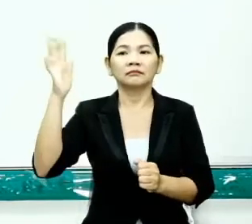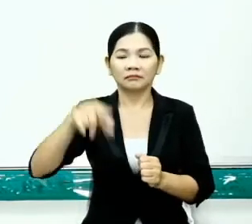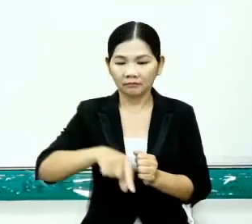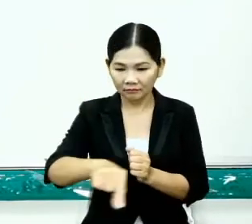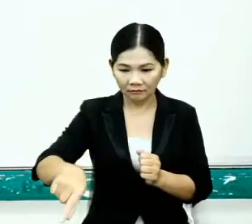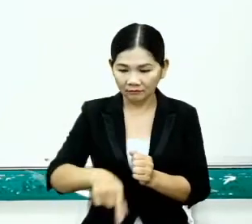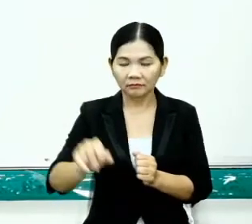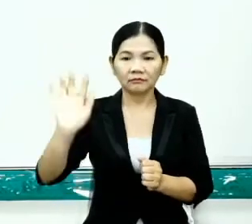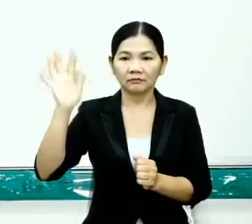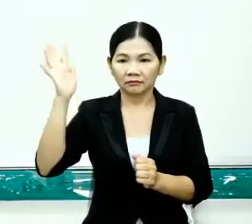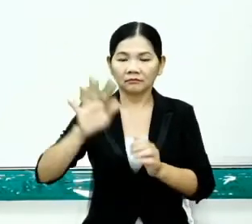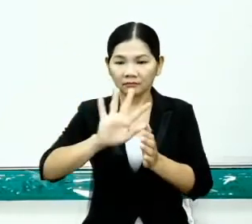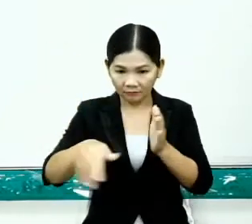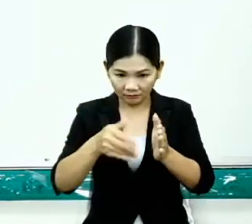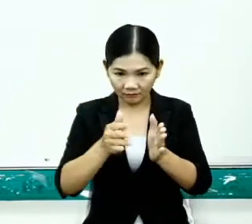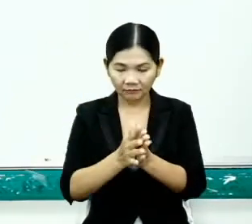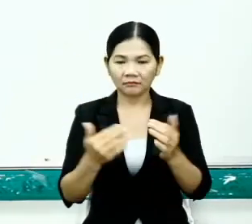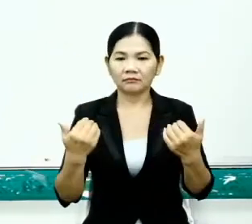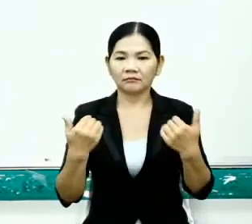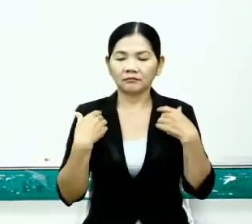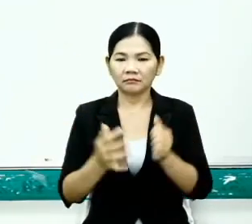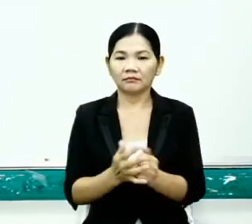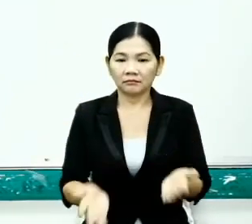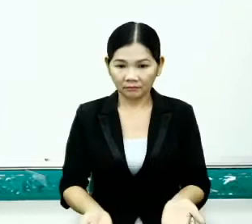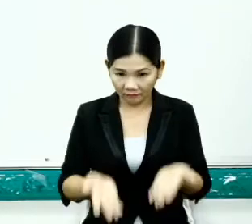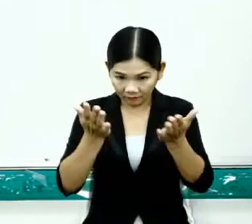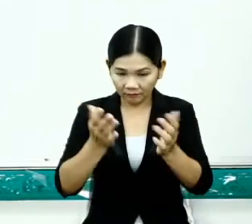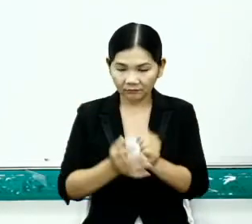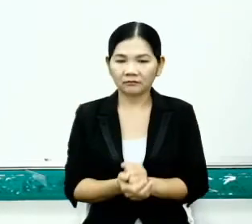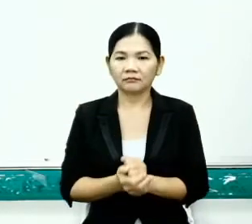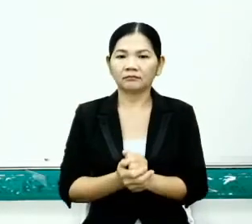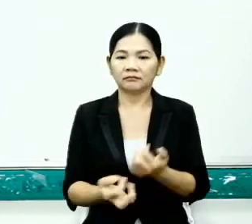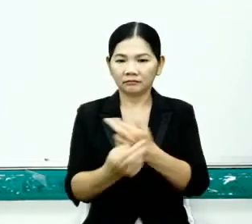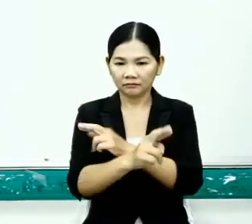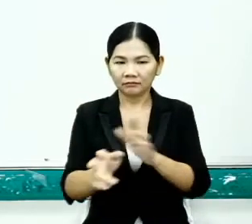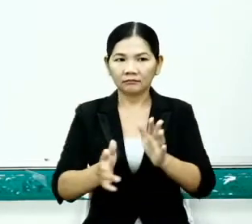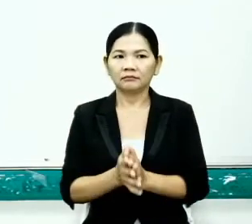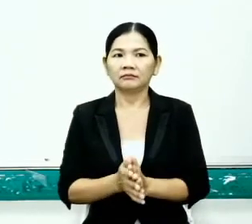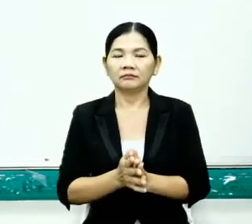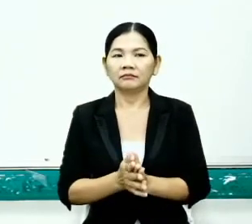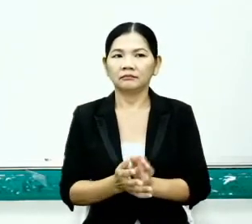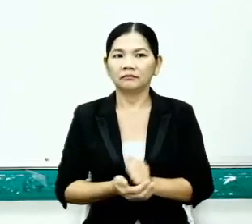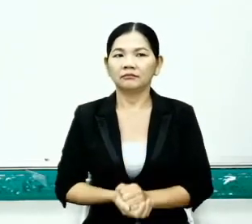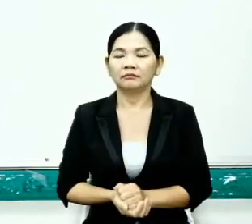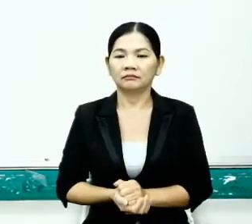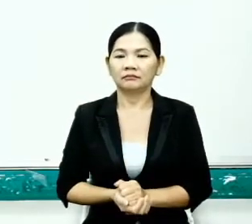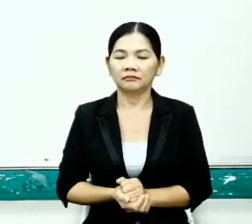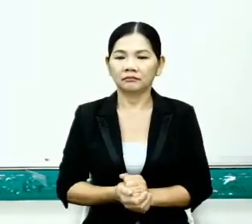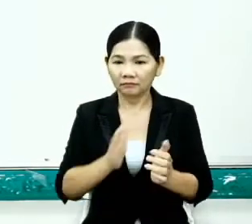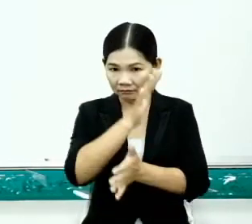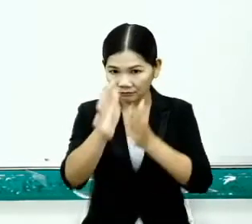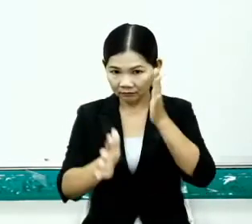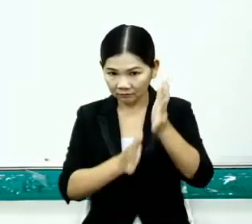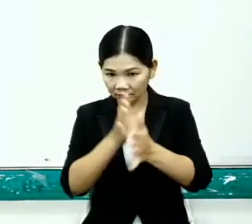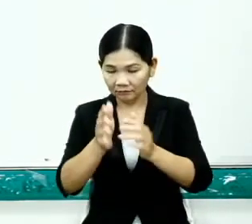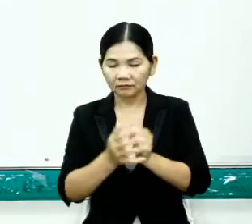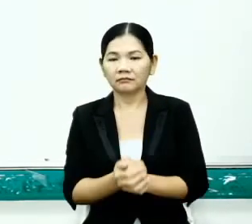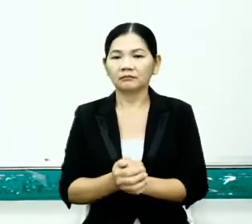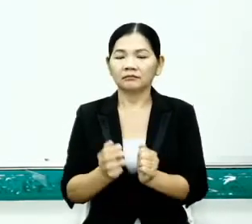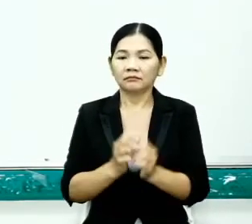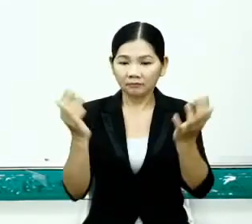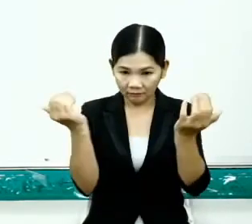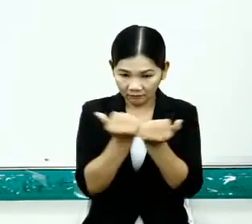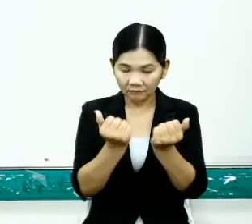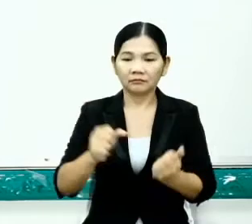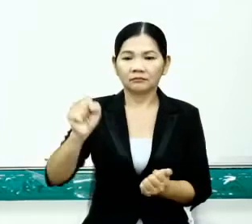កោអកូនកូនកោនៅលើកូនកូនក្រោកឈរឡើងដើម្បីត្រៀមចាធ្វើសញ្ញាទៅតាមចាការលេង